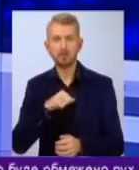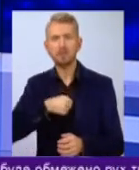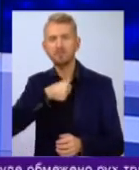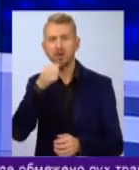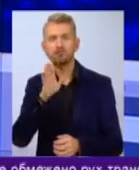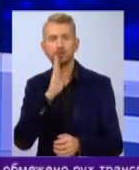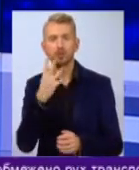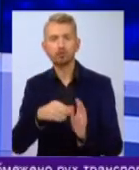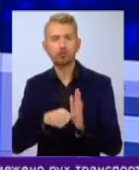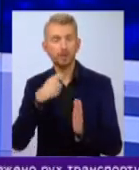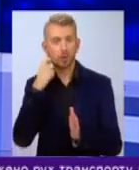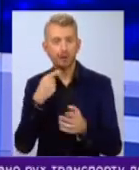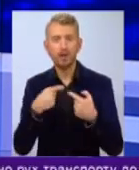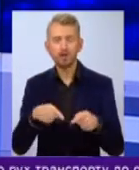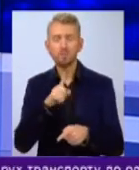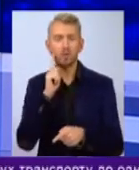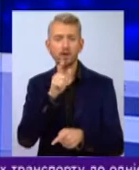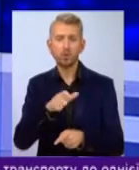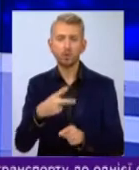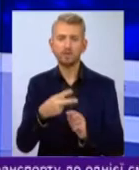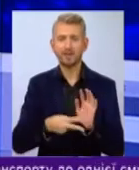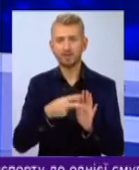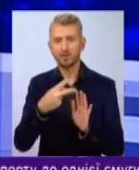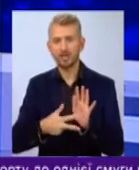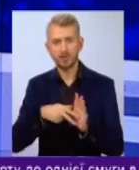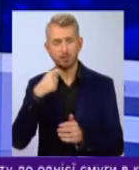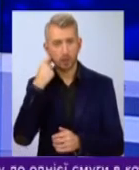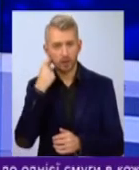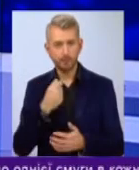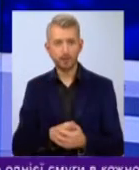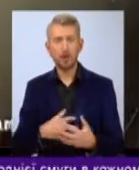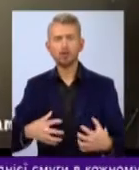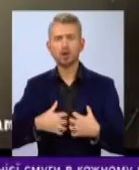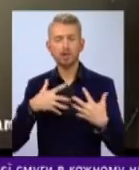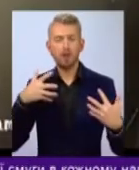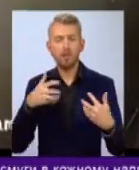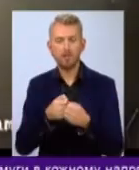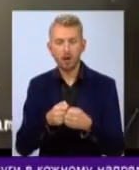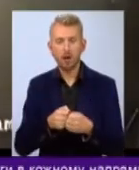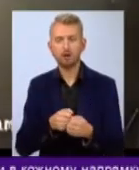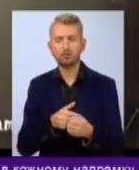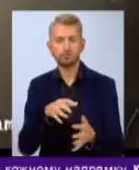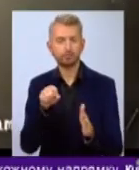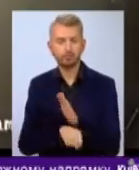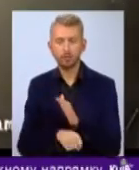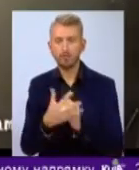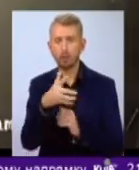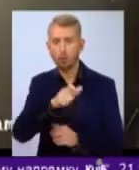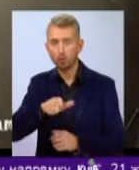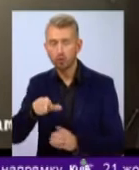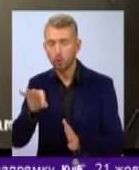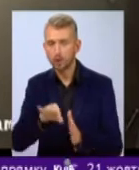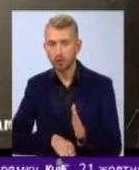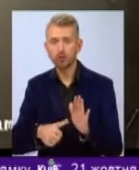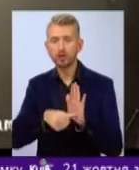– 46. Решта – молоді люди – 27-28 років. Жахлива аварія, нагадаю, забрала життя одразу 5 людей і